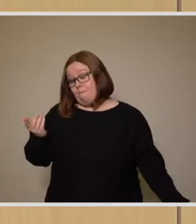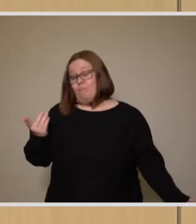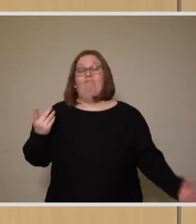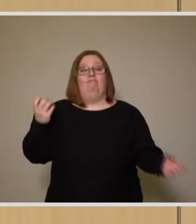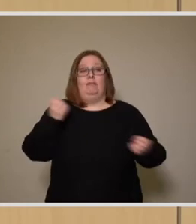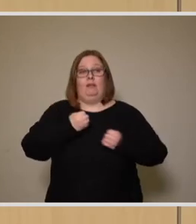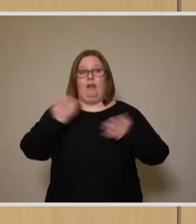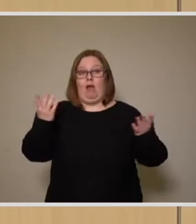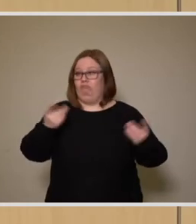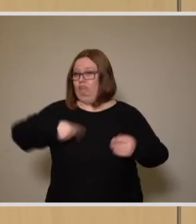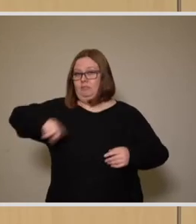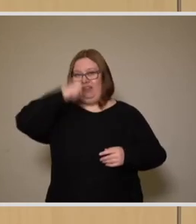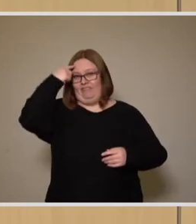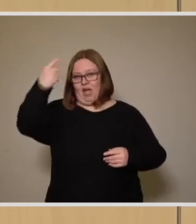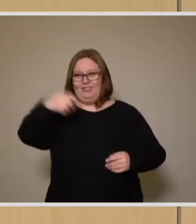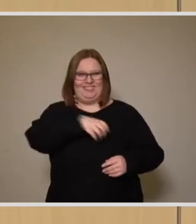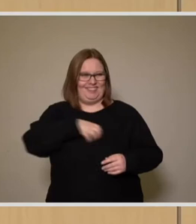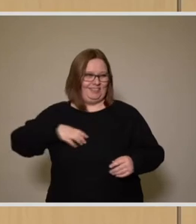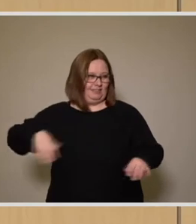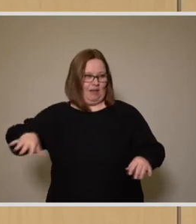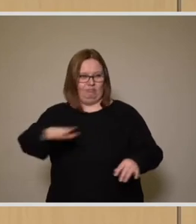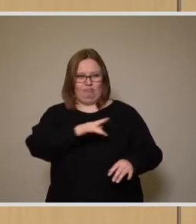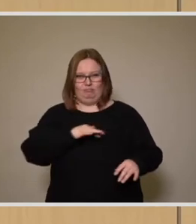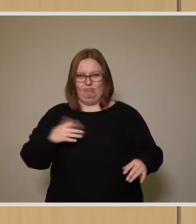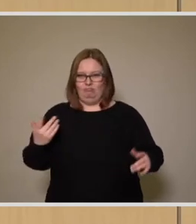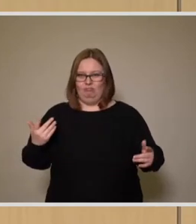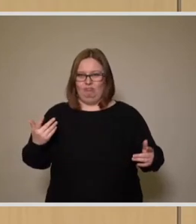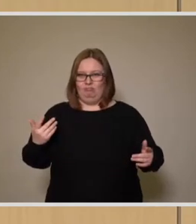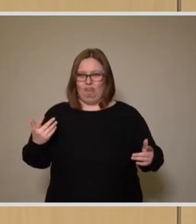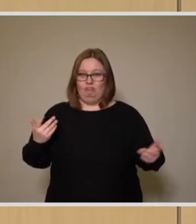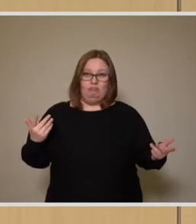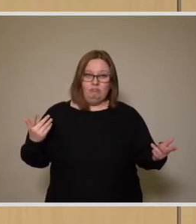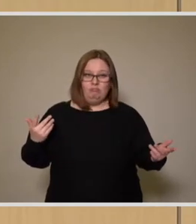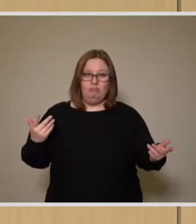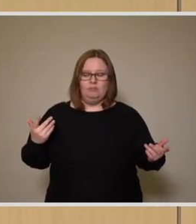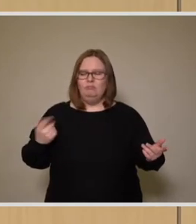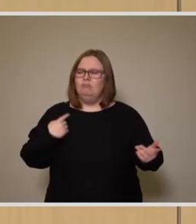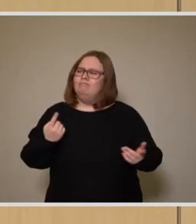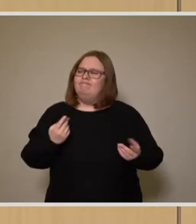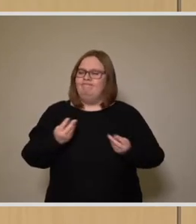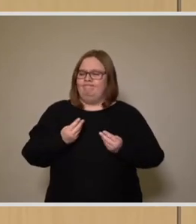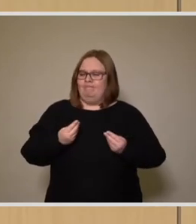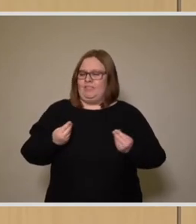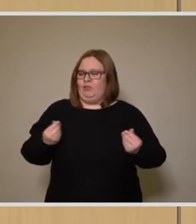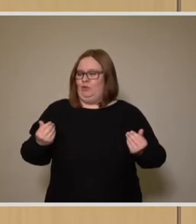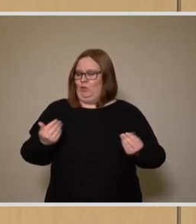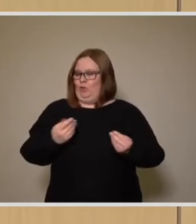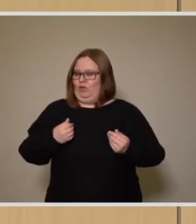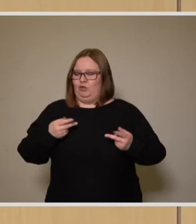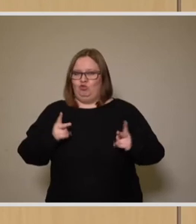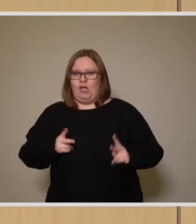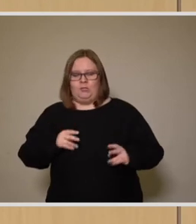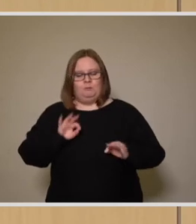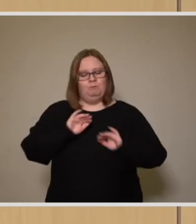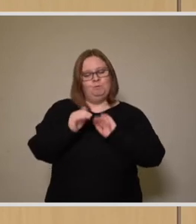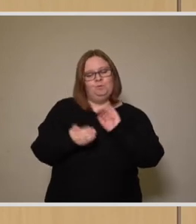weil natürlich, wir kennen das alle, die Dresdnerinnen und Dresdner, die haben ein Gefühl für ihre Stadt, die kümmern sich um